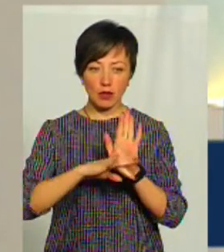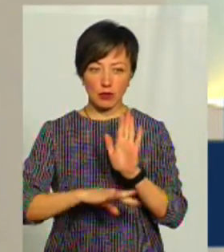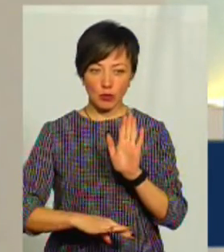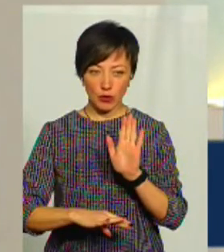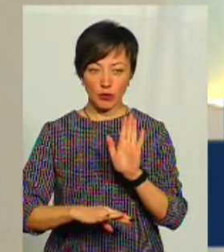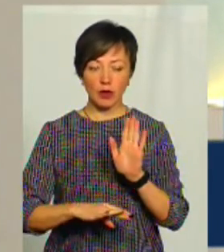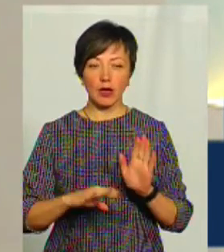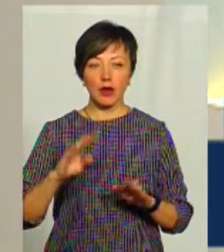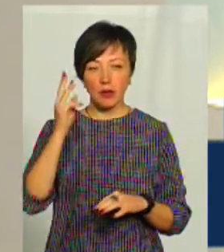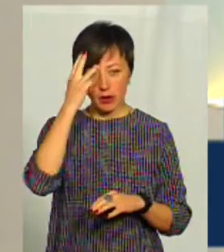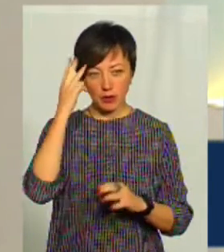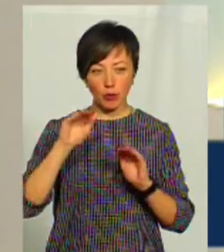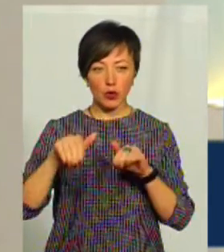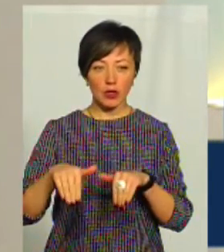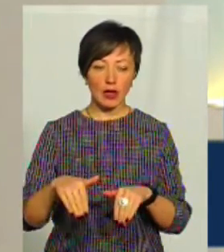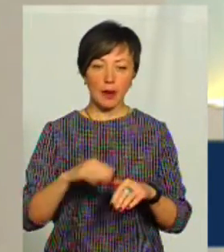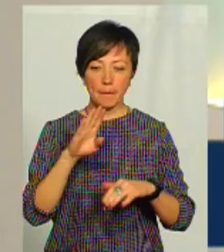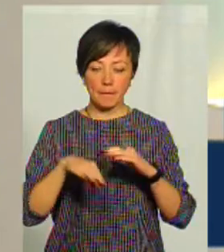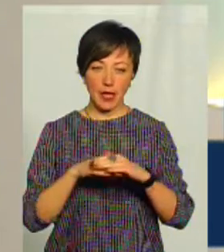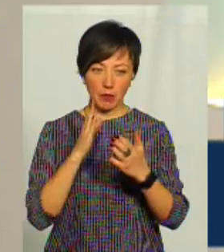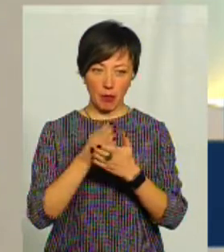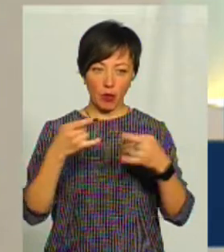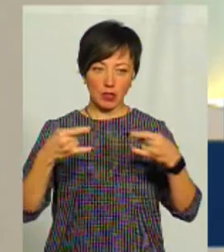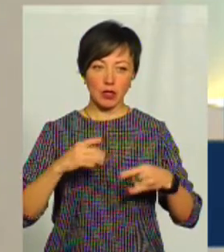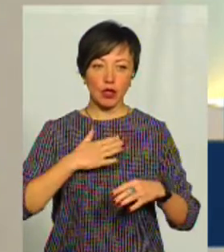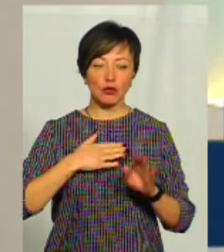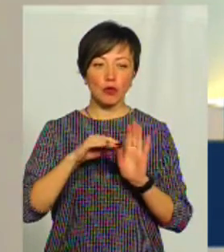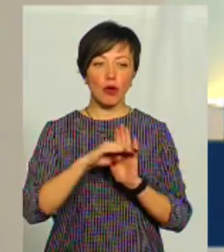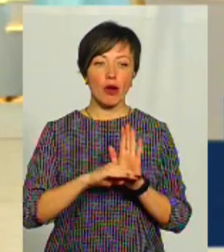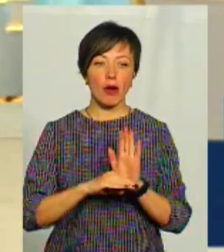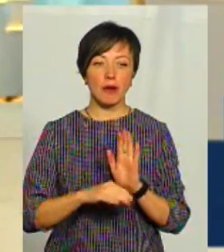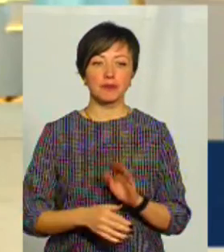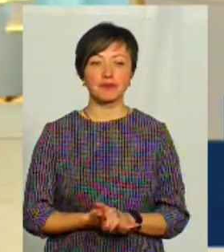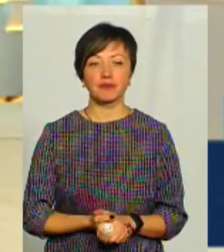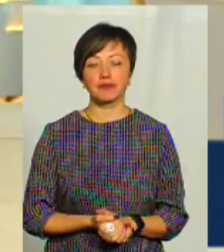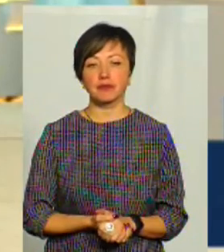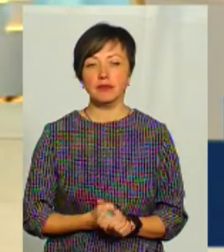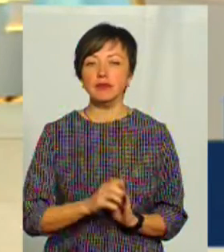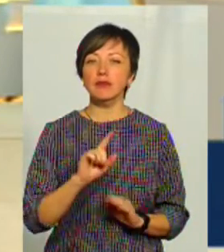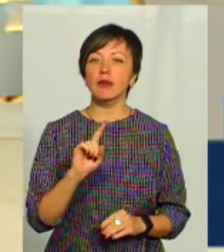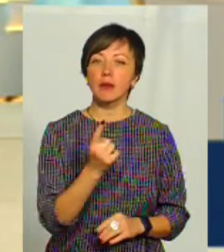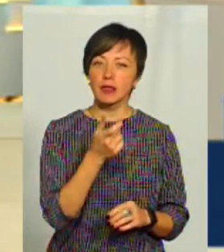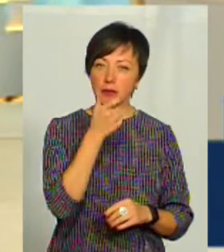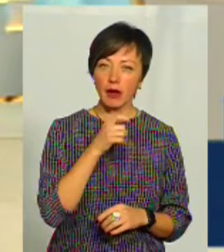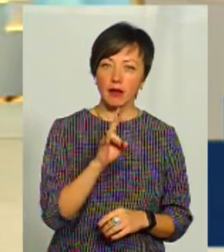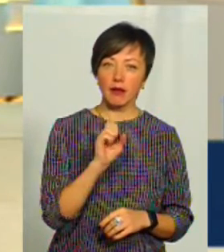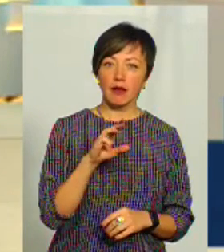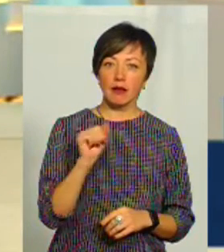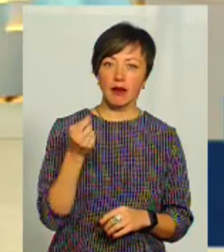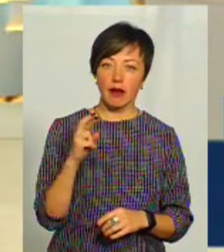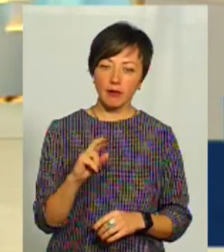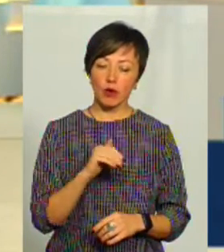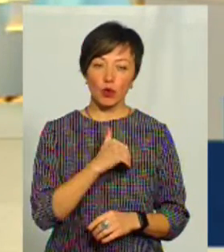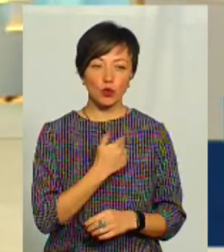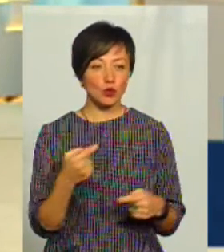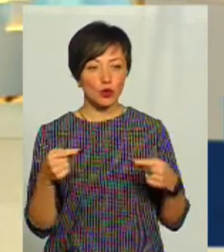сторінці UA Поділля під прямою трансляцією нашої програми. Спершу, пані Наталі, хотів вас уточнити на рахунок